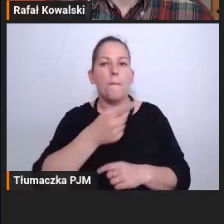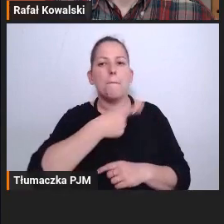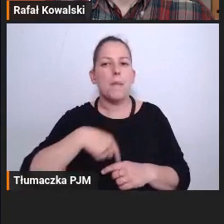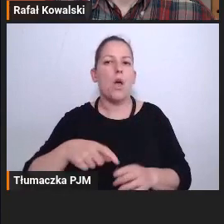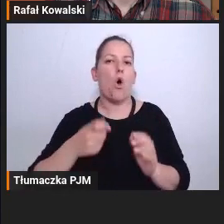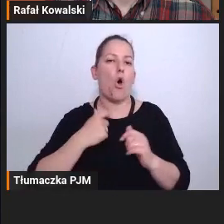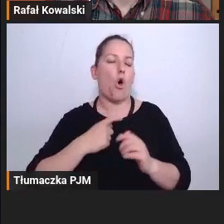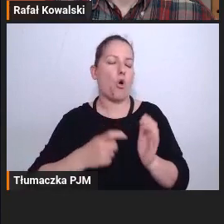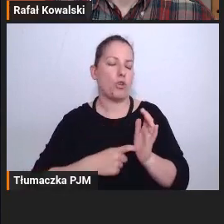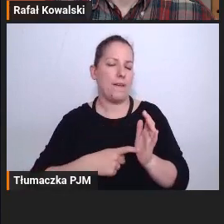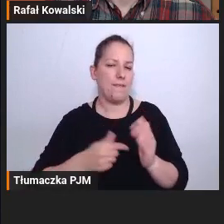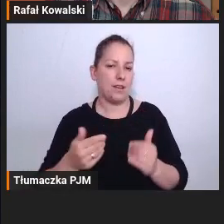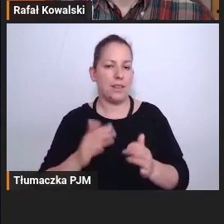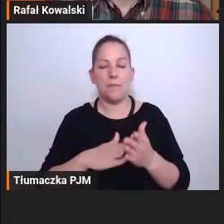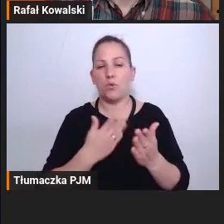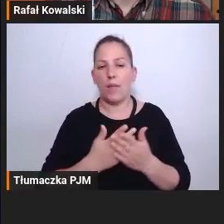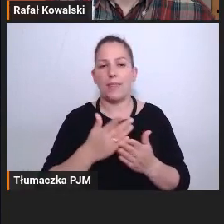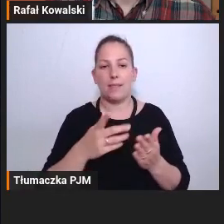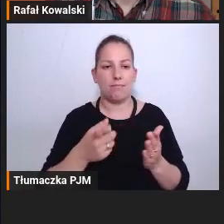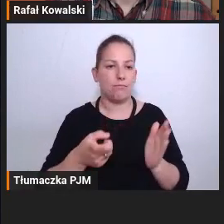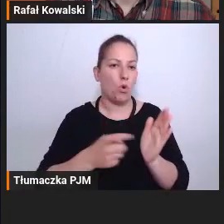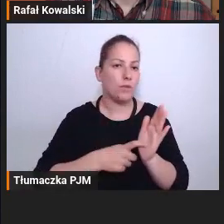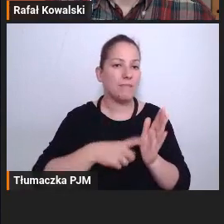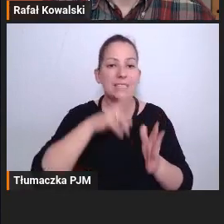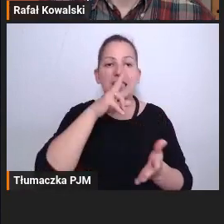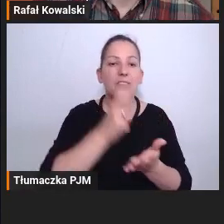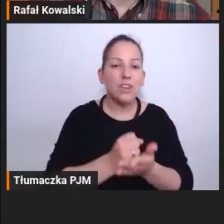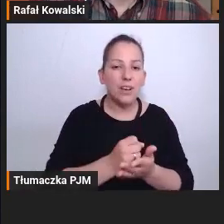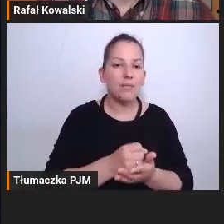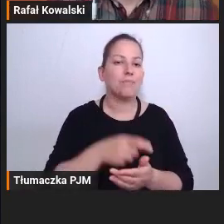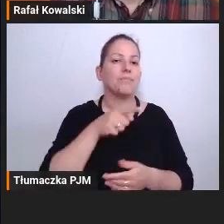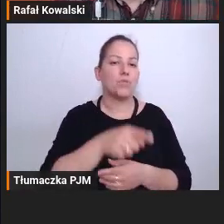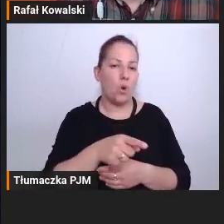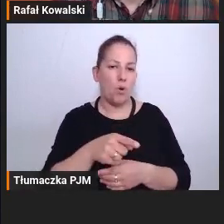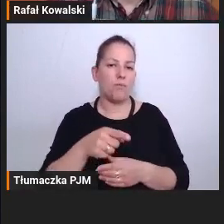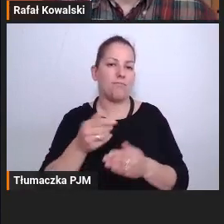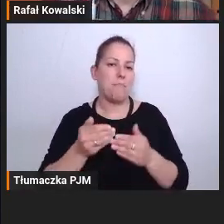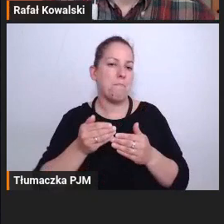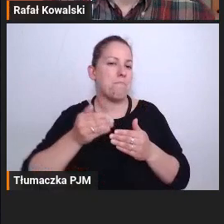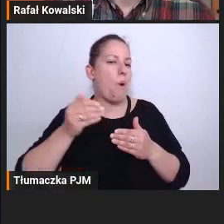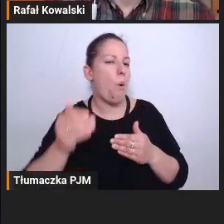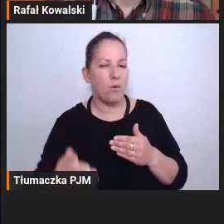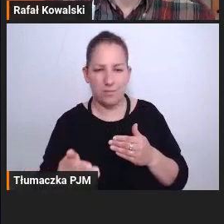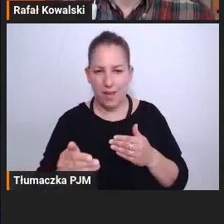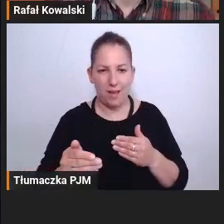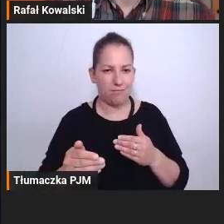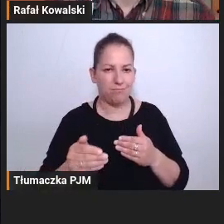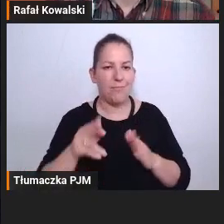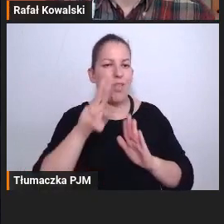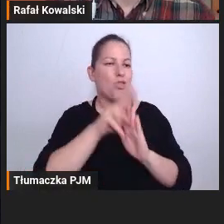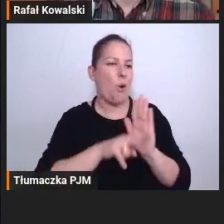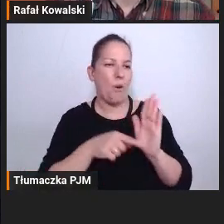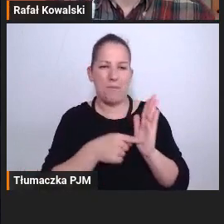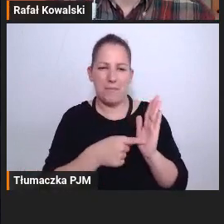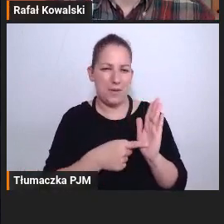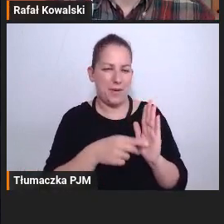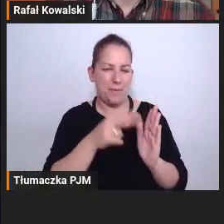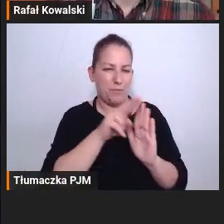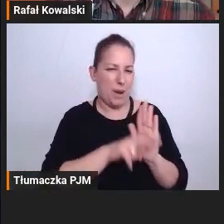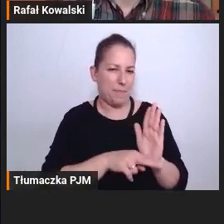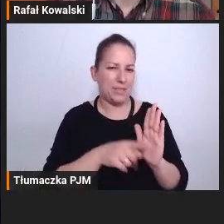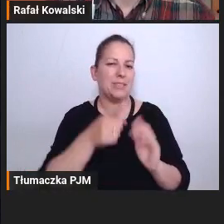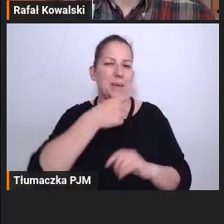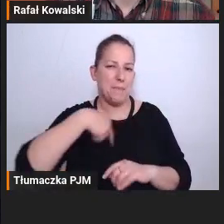I jeżeli byśmy oczekiwali na przykład jakichś zaświadczeń, no to wychodzimy poza te normy naszego przepisu, no i tak naprawdę